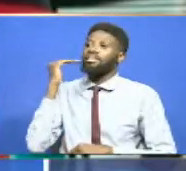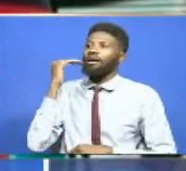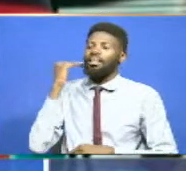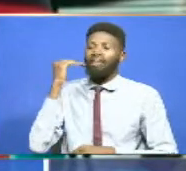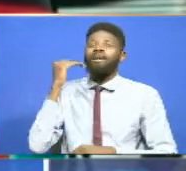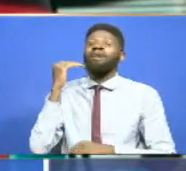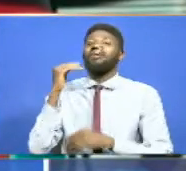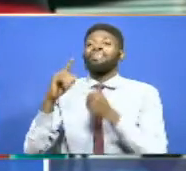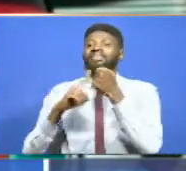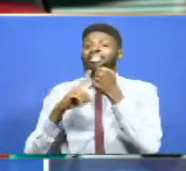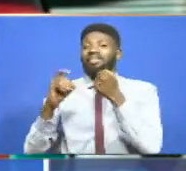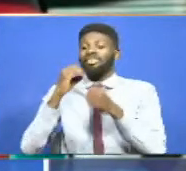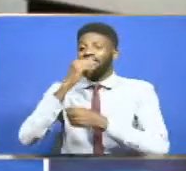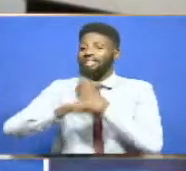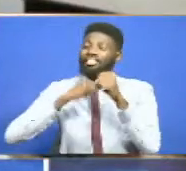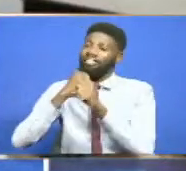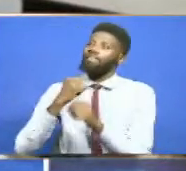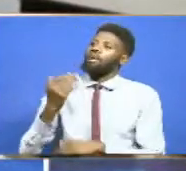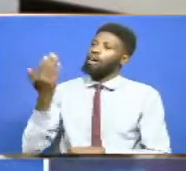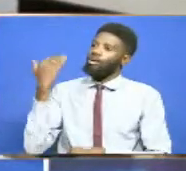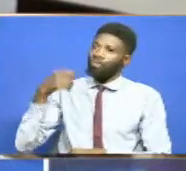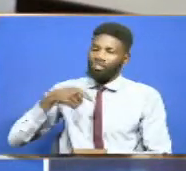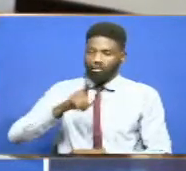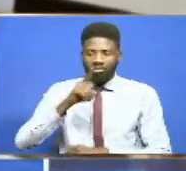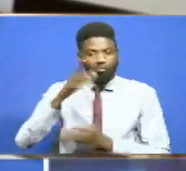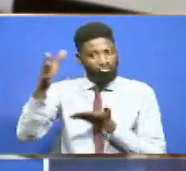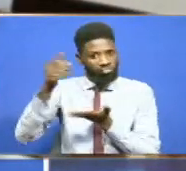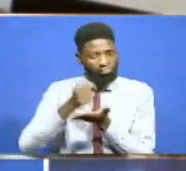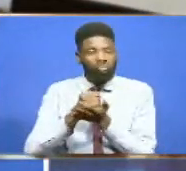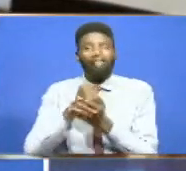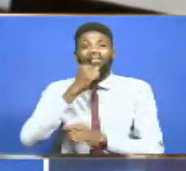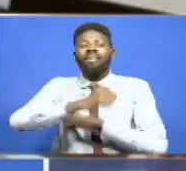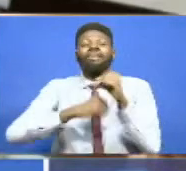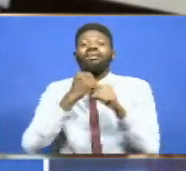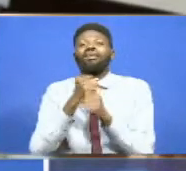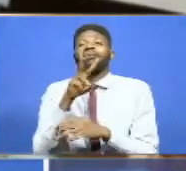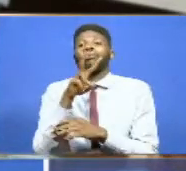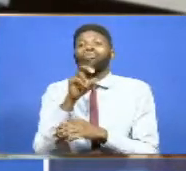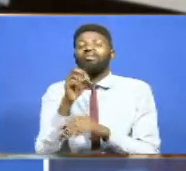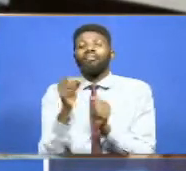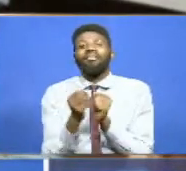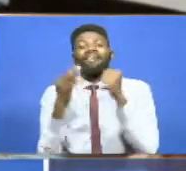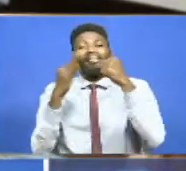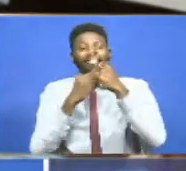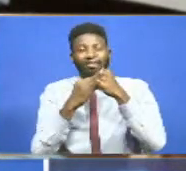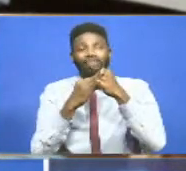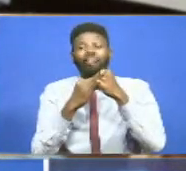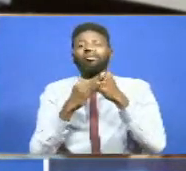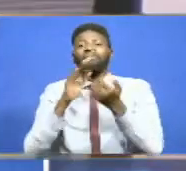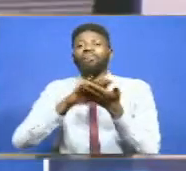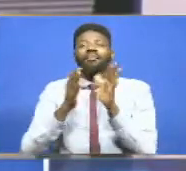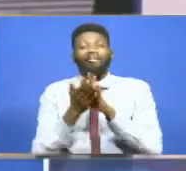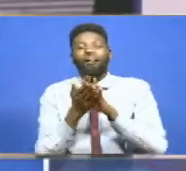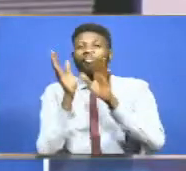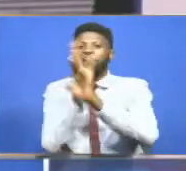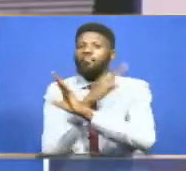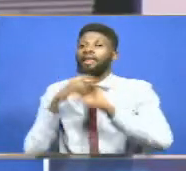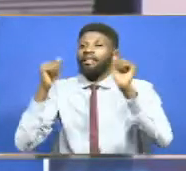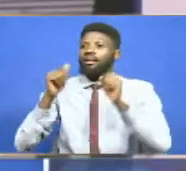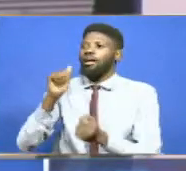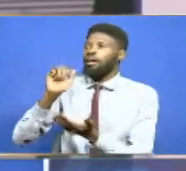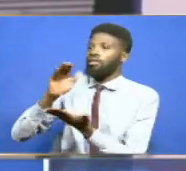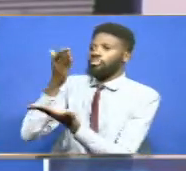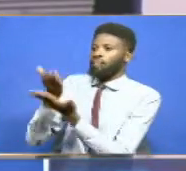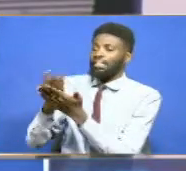60 iliyopita, aliteuliwa mwaka 2018 kuchukua mahala pa rais wa zamani wa mahakama hiyo ya rufani Jaji